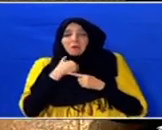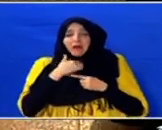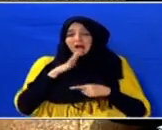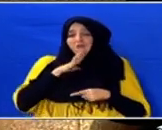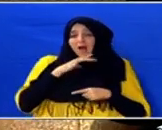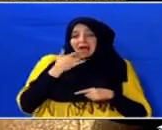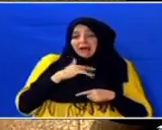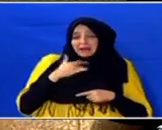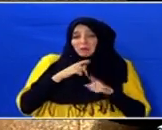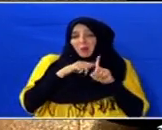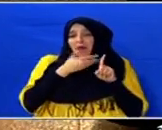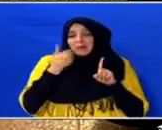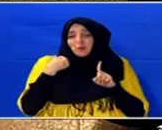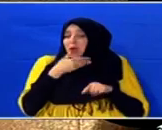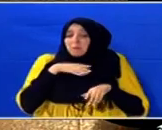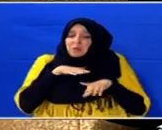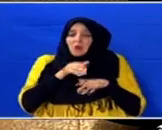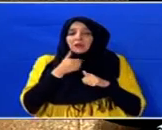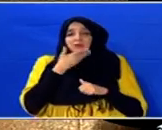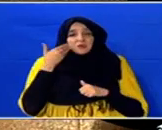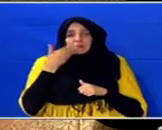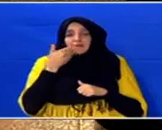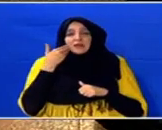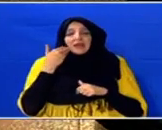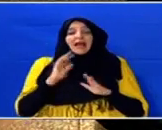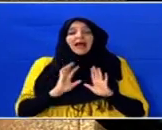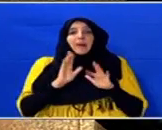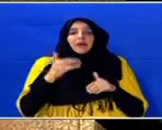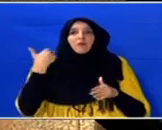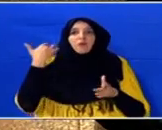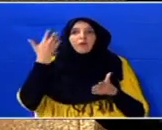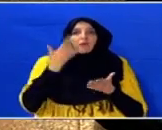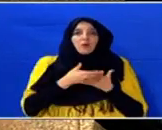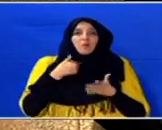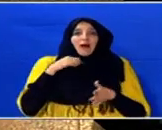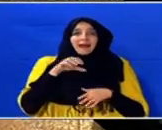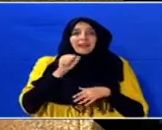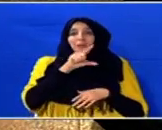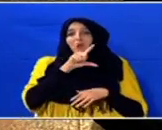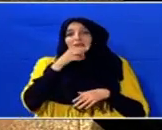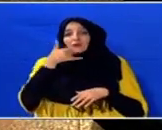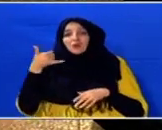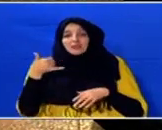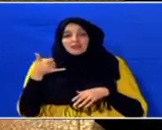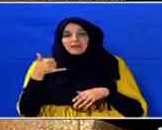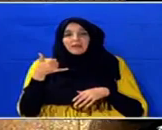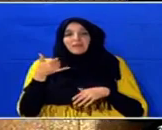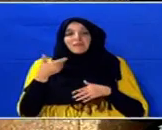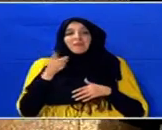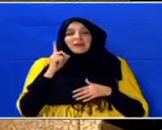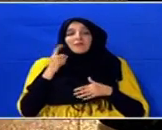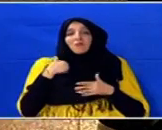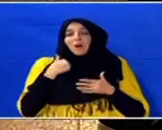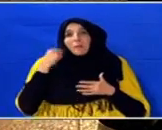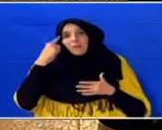بعد رمضان ولا تصوم الاثنين والخميس، يعني قضت ما عليها من ما أفطرت، تقول لك هل